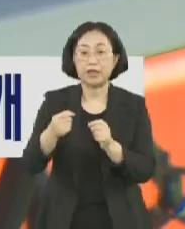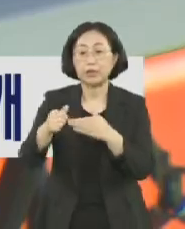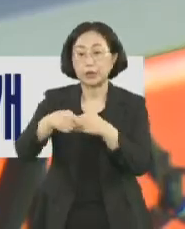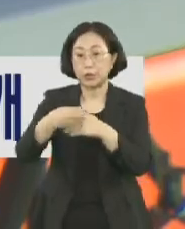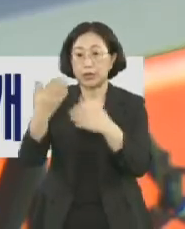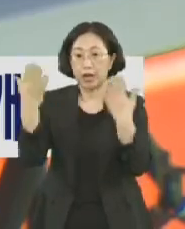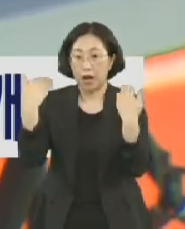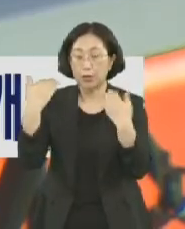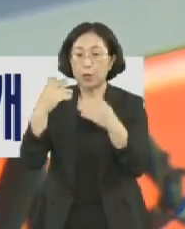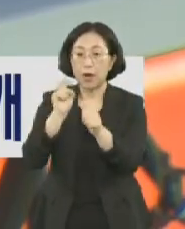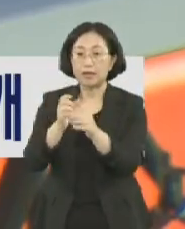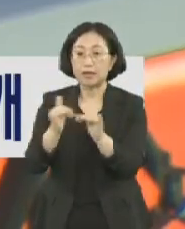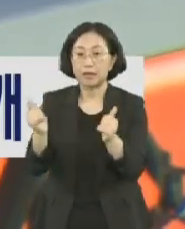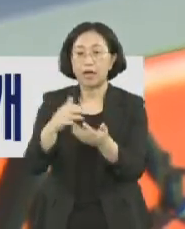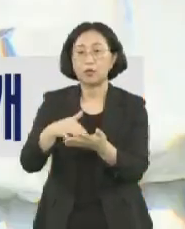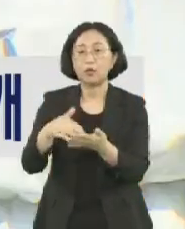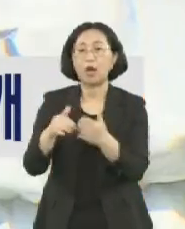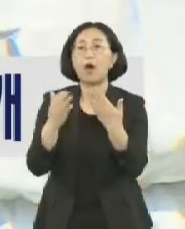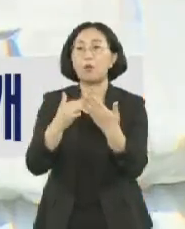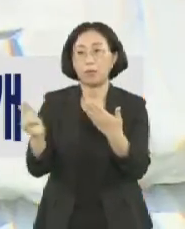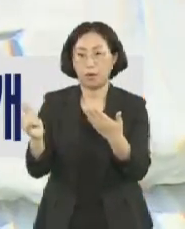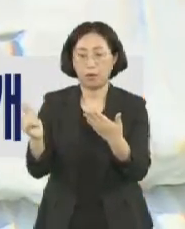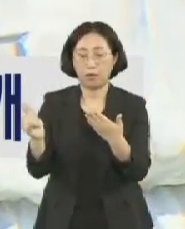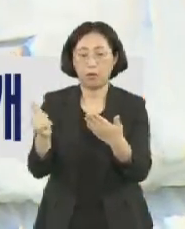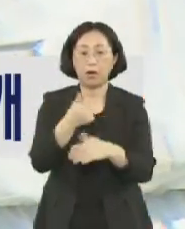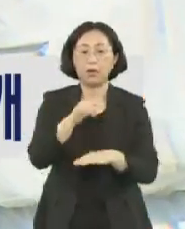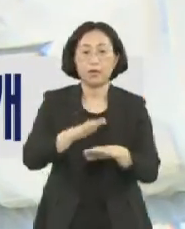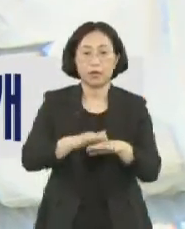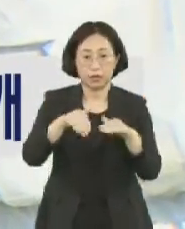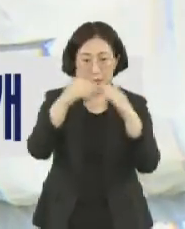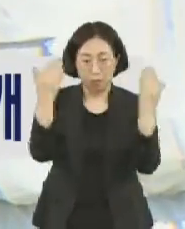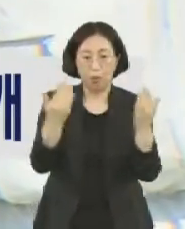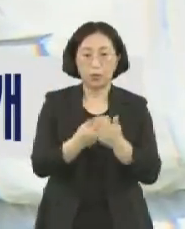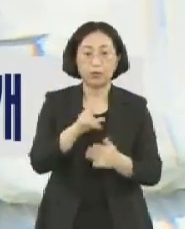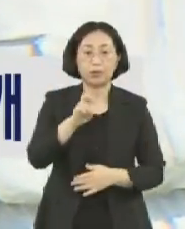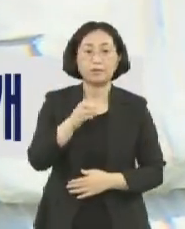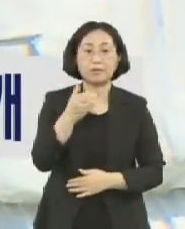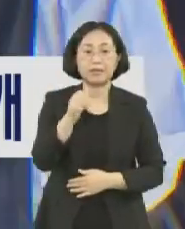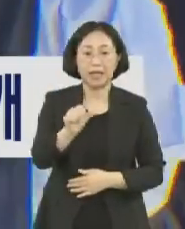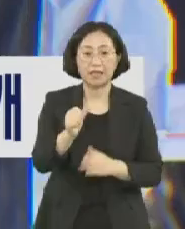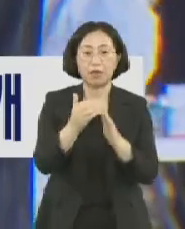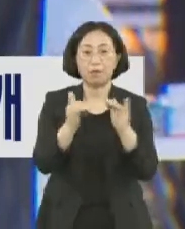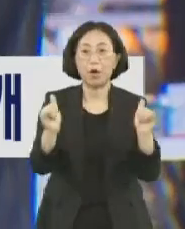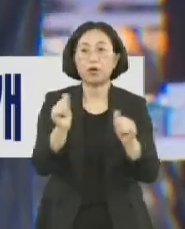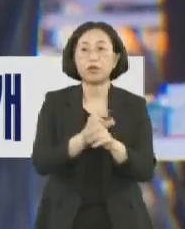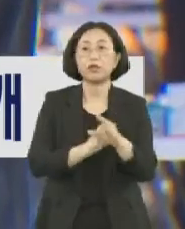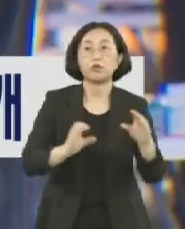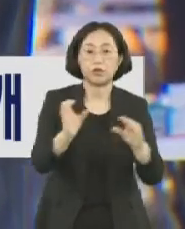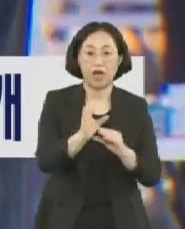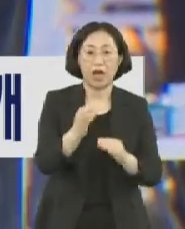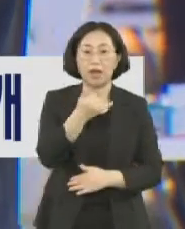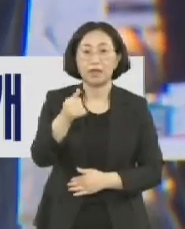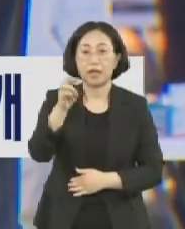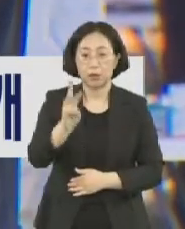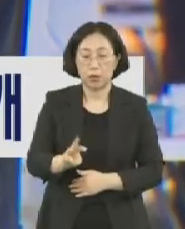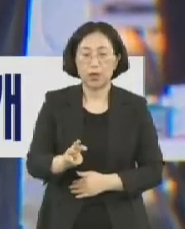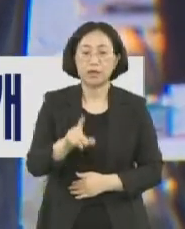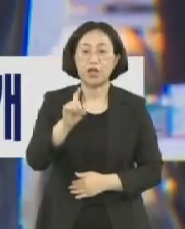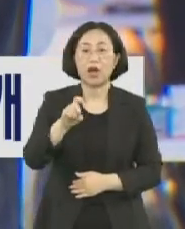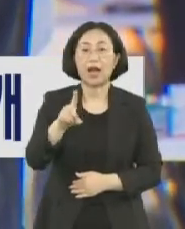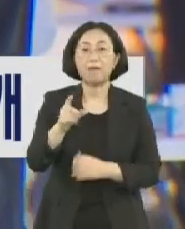초등학교 관련 확진 자도 9명을 기록하는 등 대전에서 모두 25명이 추가됐고 3 중에서도